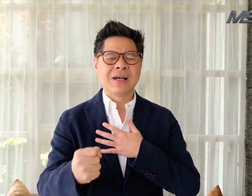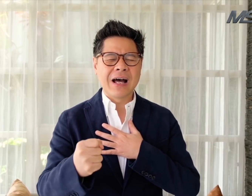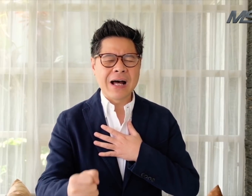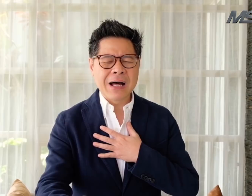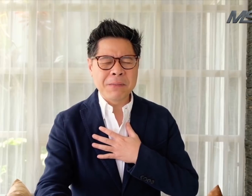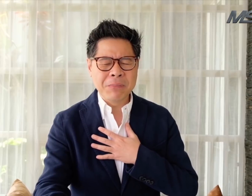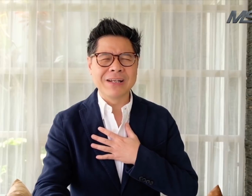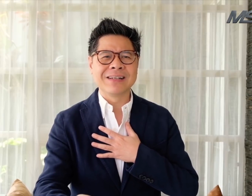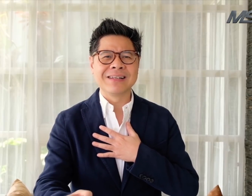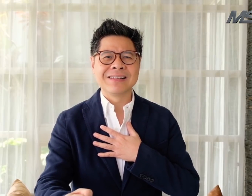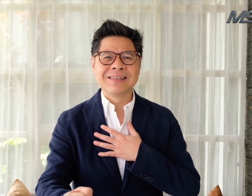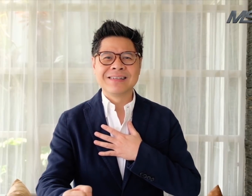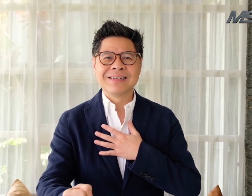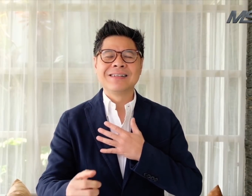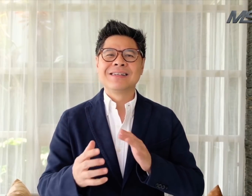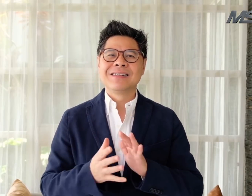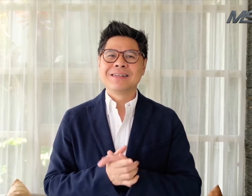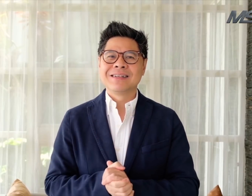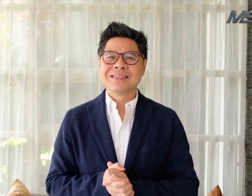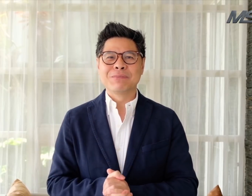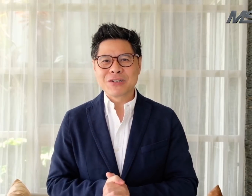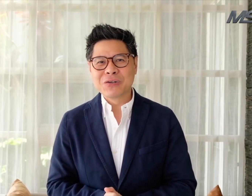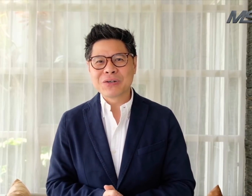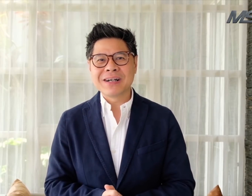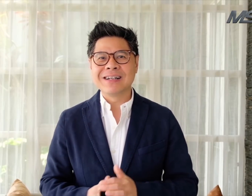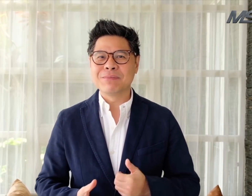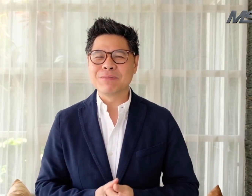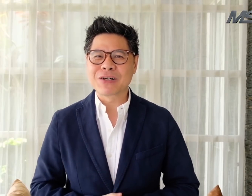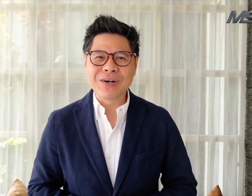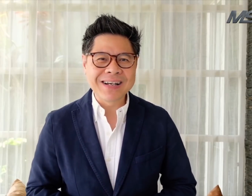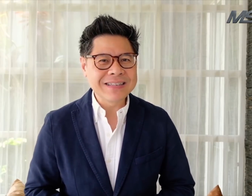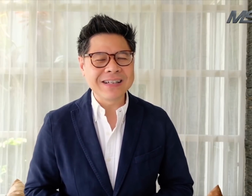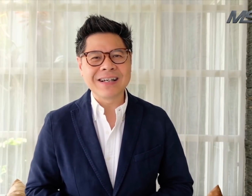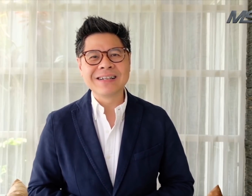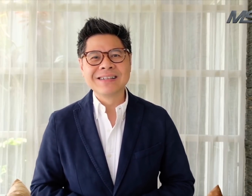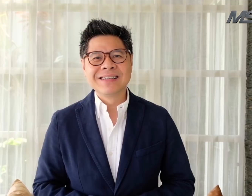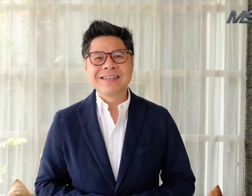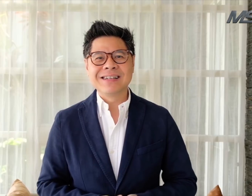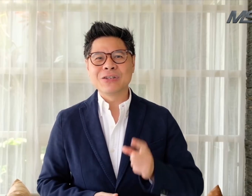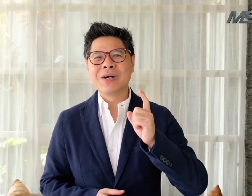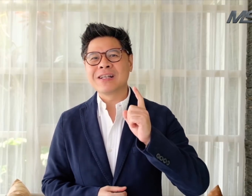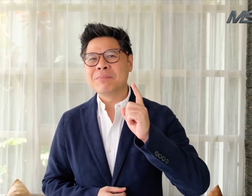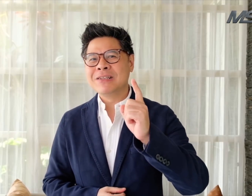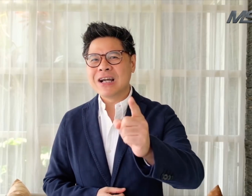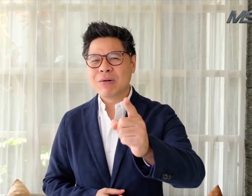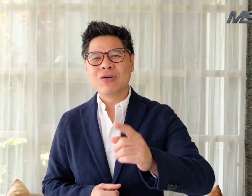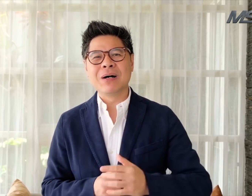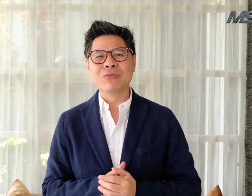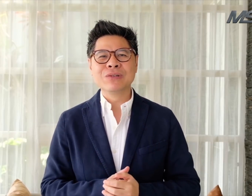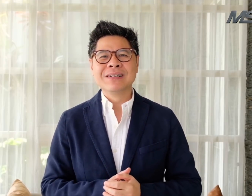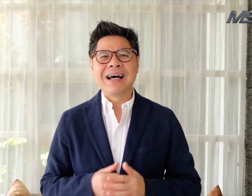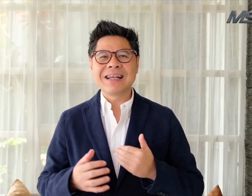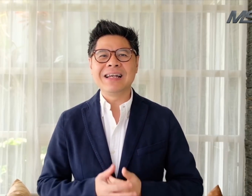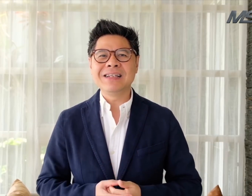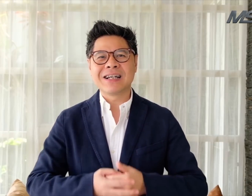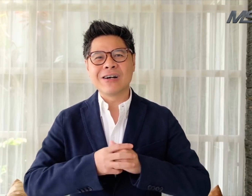Yesus, amin. Saya bersyukur Anda dapat berdoa dengan saya, dan Tuhan telah menjawab